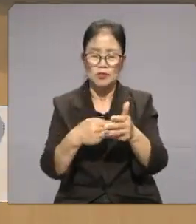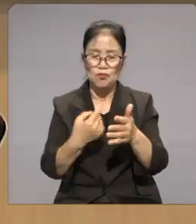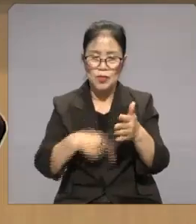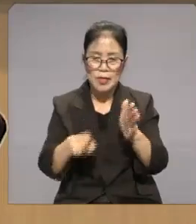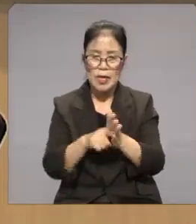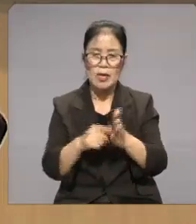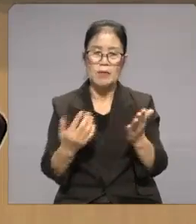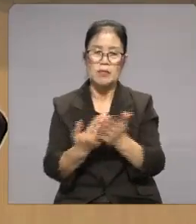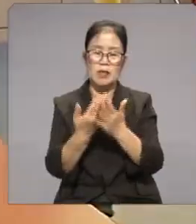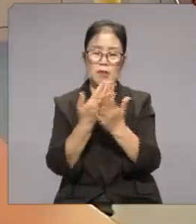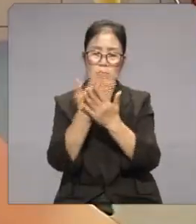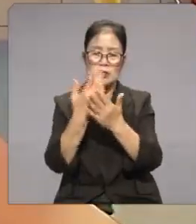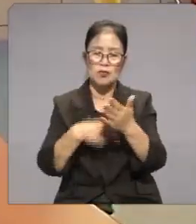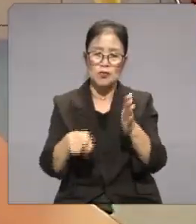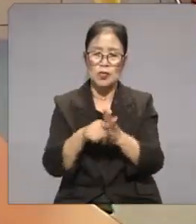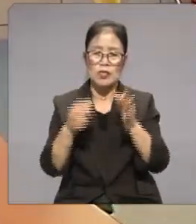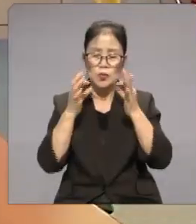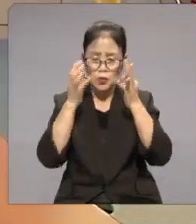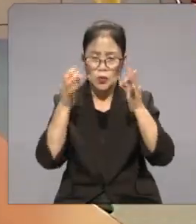노력하기 로했습니다